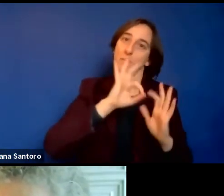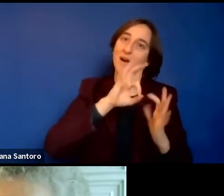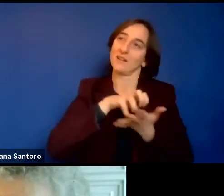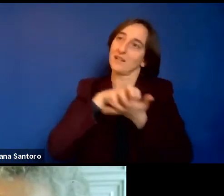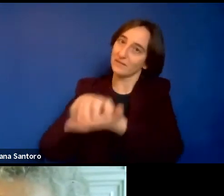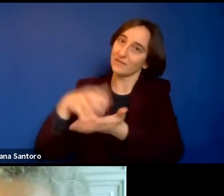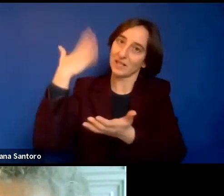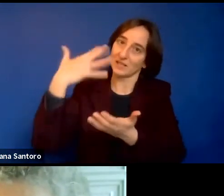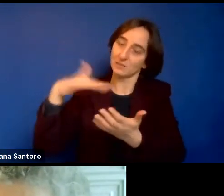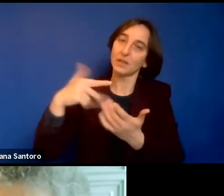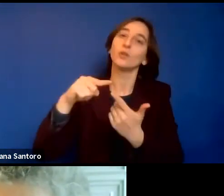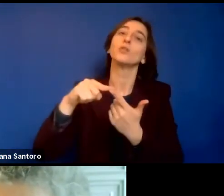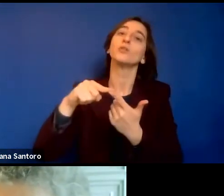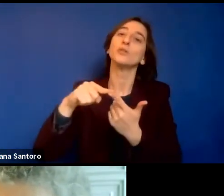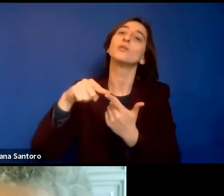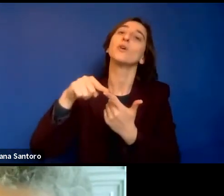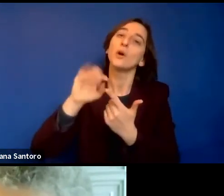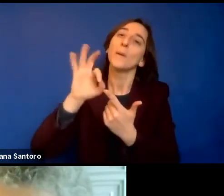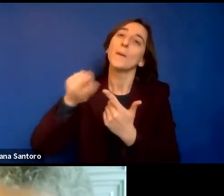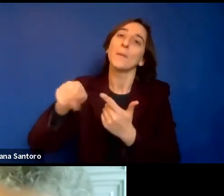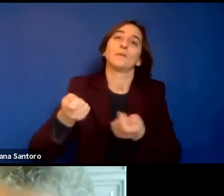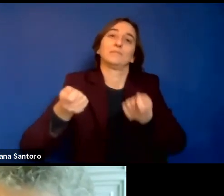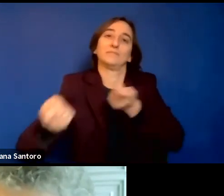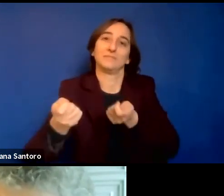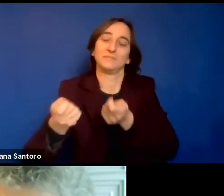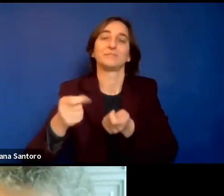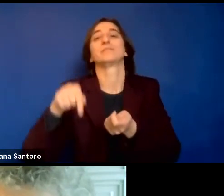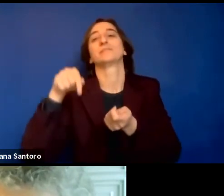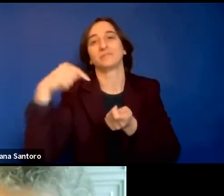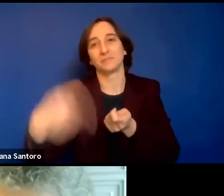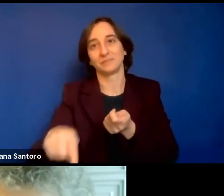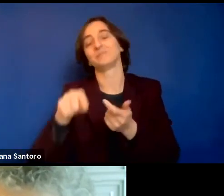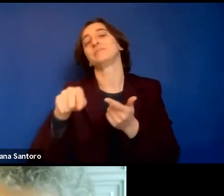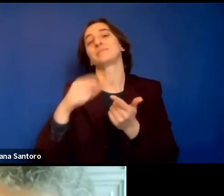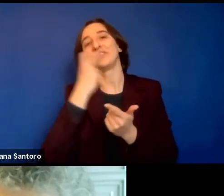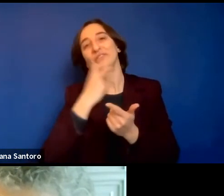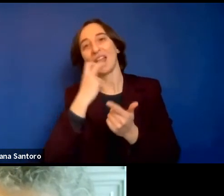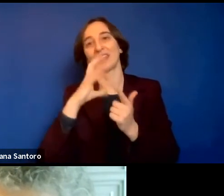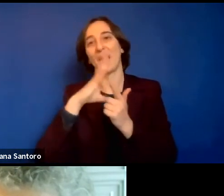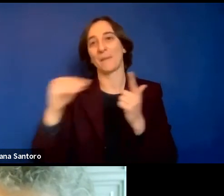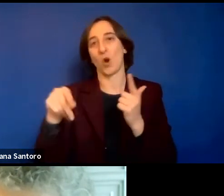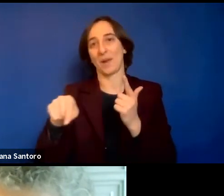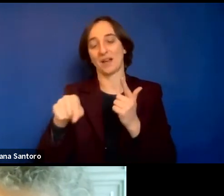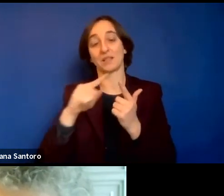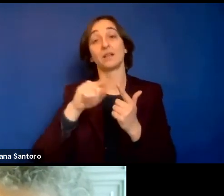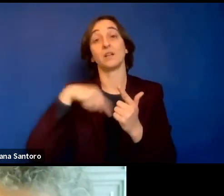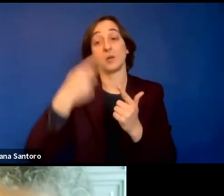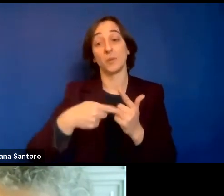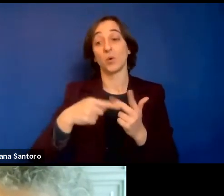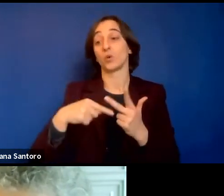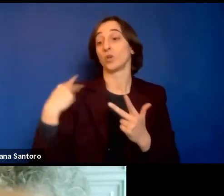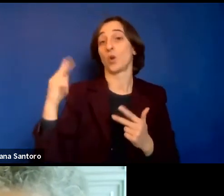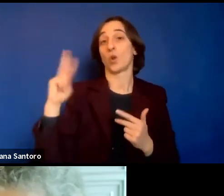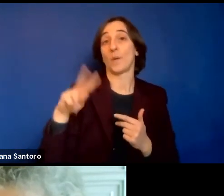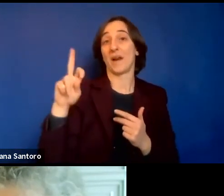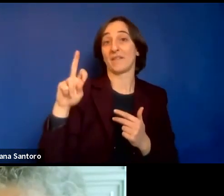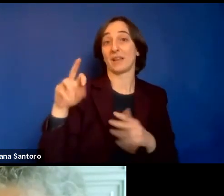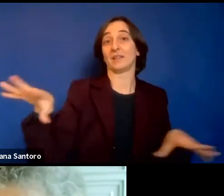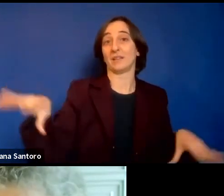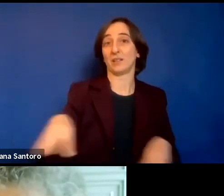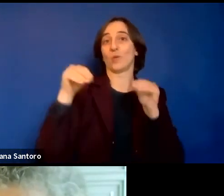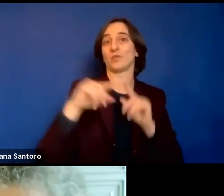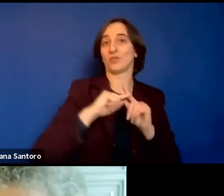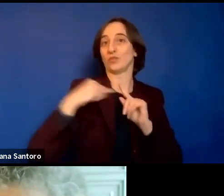di coordinamento FIADDA Emilia-Romagna. E sempre in questa veste, dal 2020, porta avanti il progetto